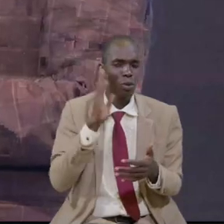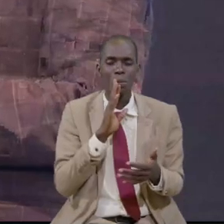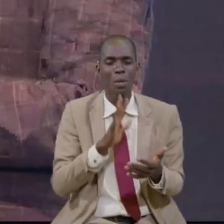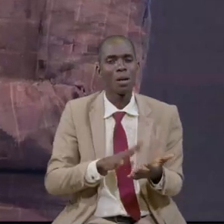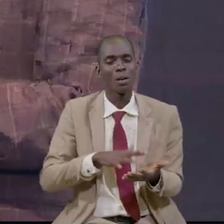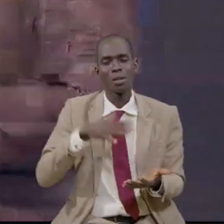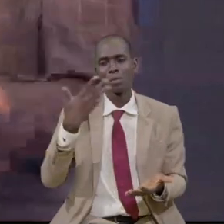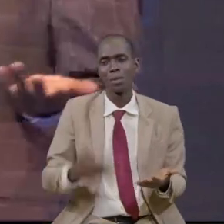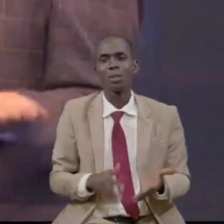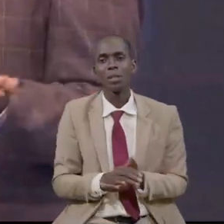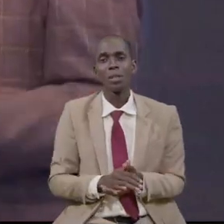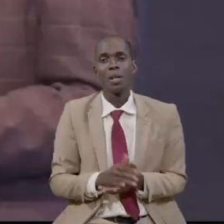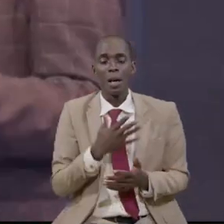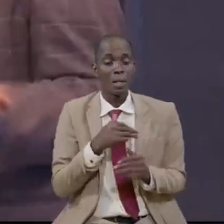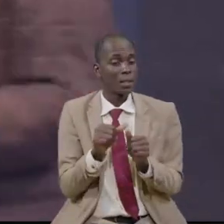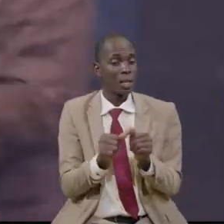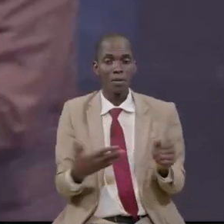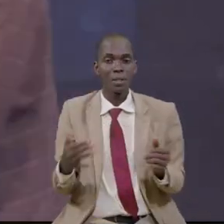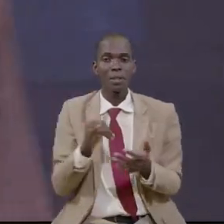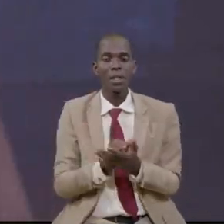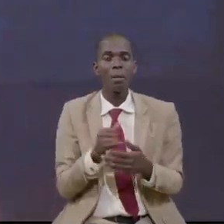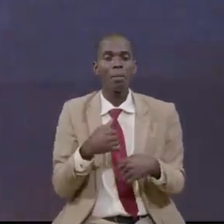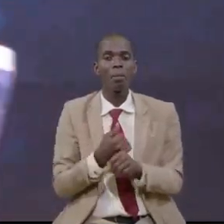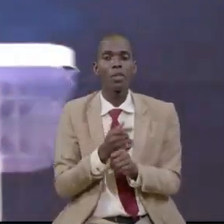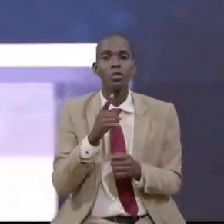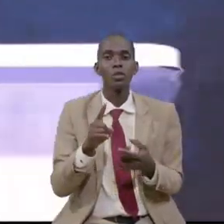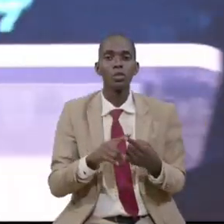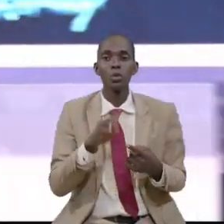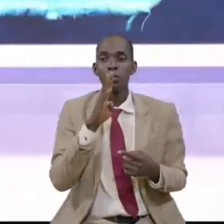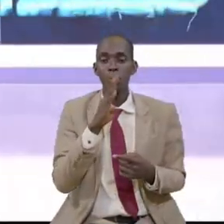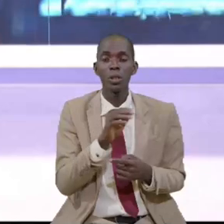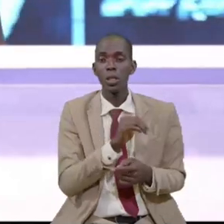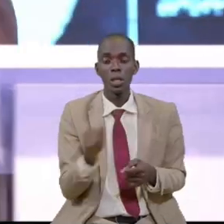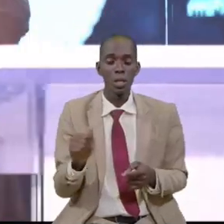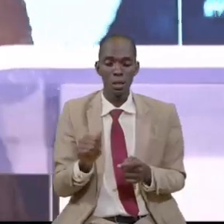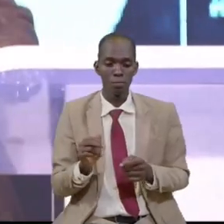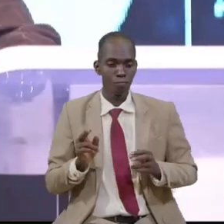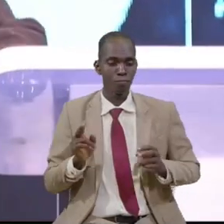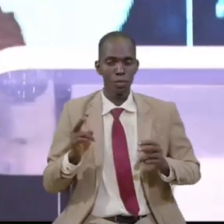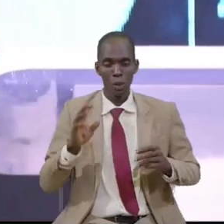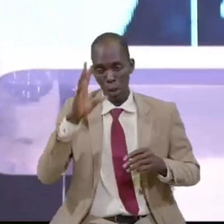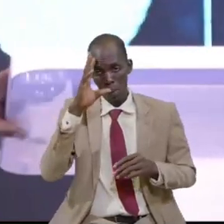vous avez pour être un homme, même un homme faible,